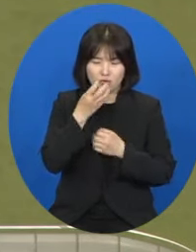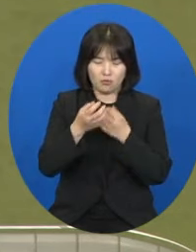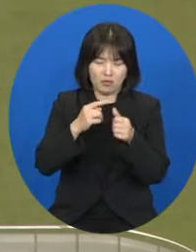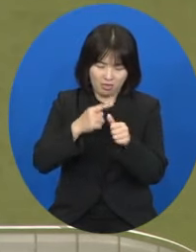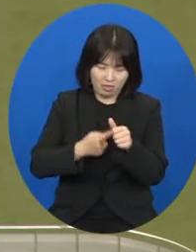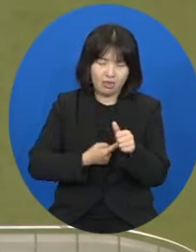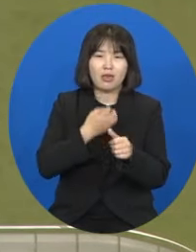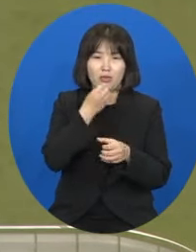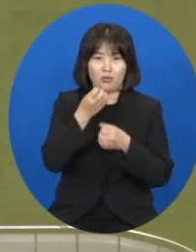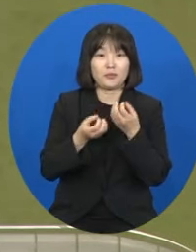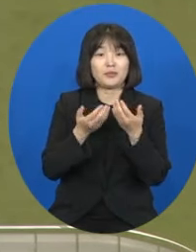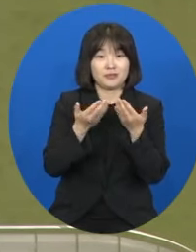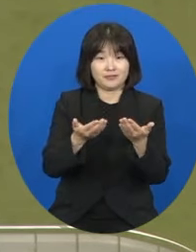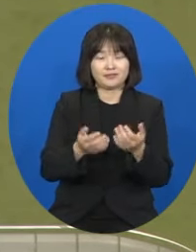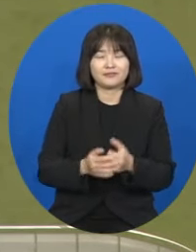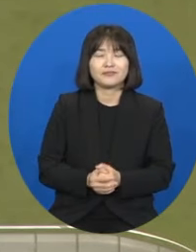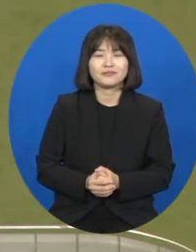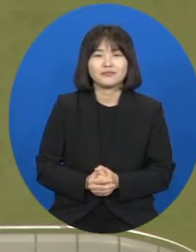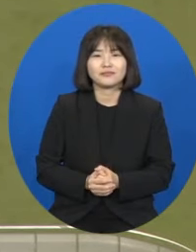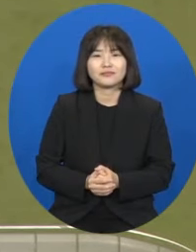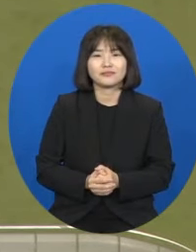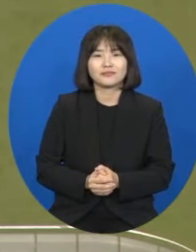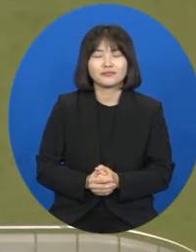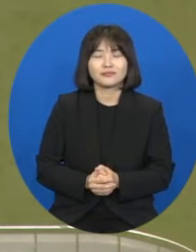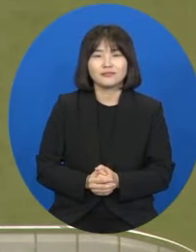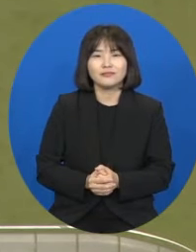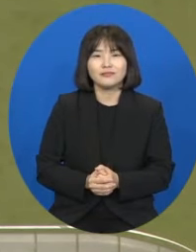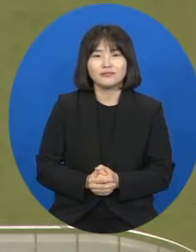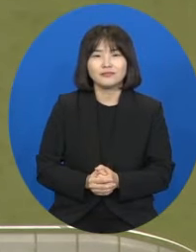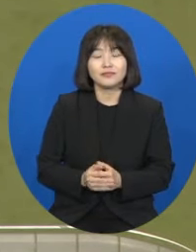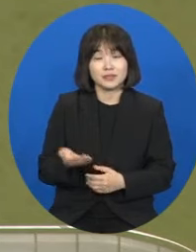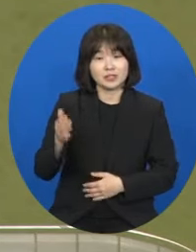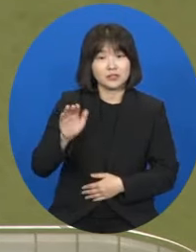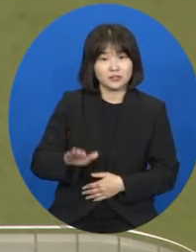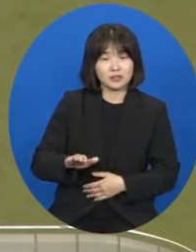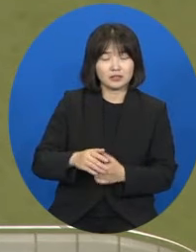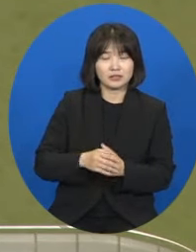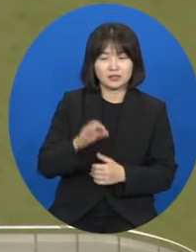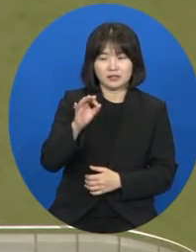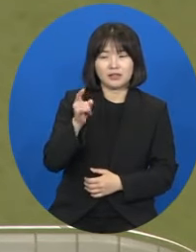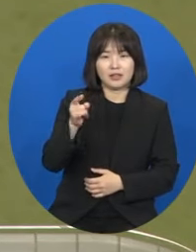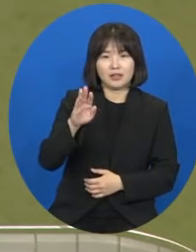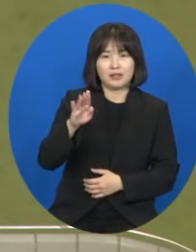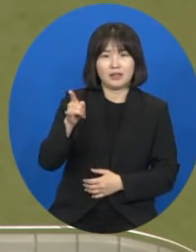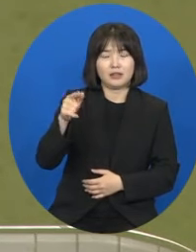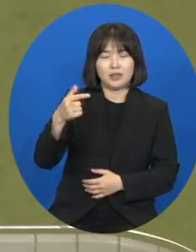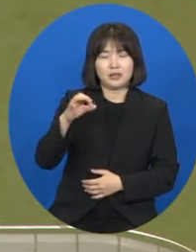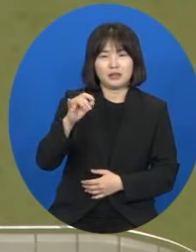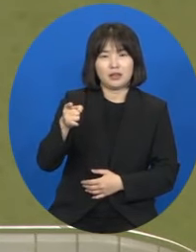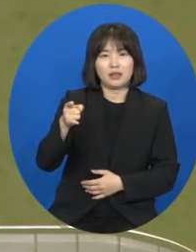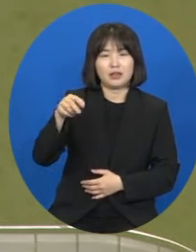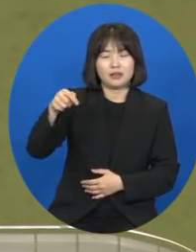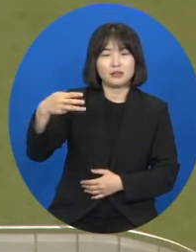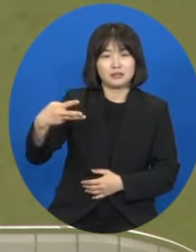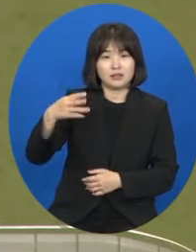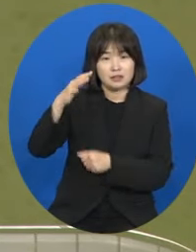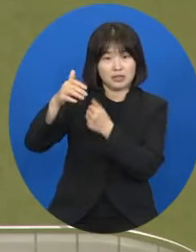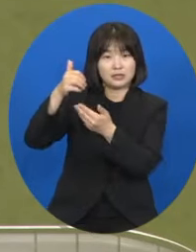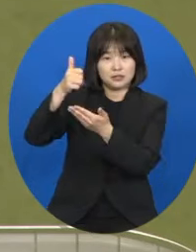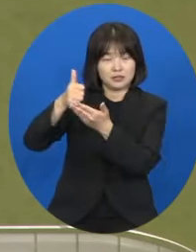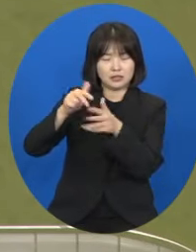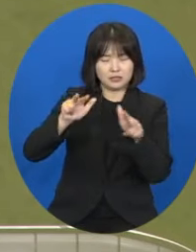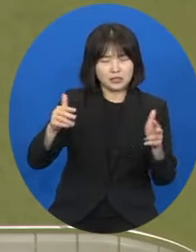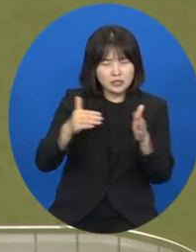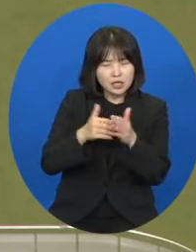나오게 되었습니다. 그러나 이 에베네셀의 하나님, 지금까지 여기까지 도와주신 그 하나님이